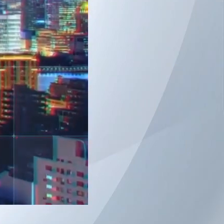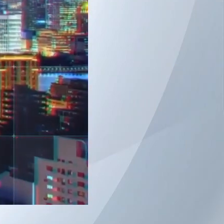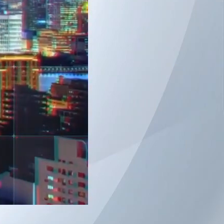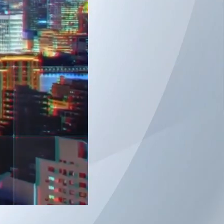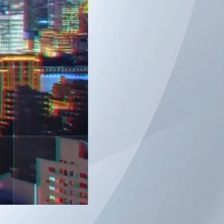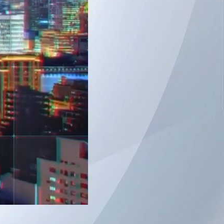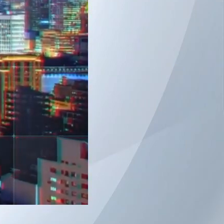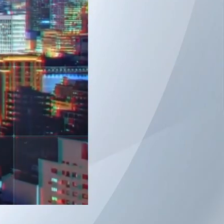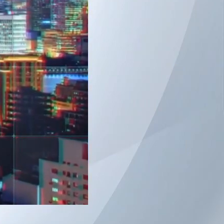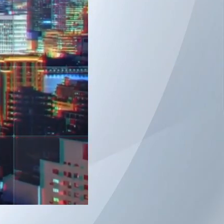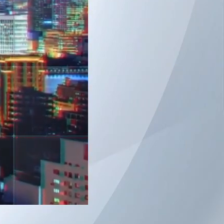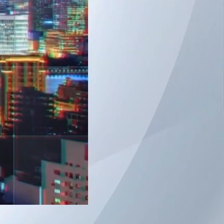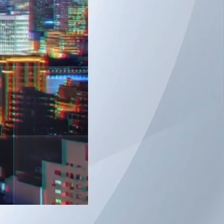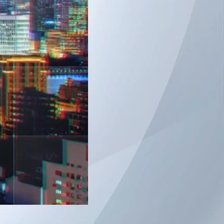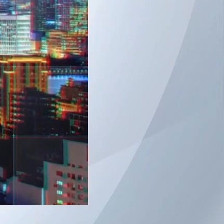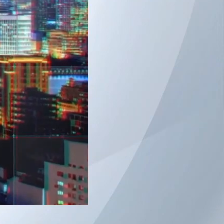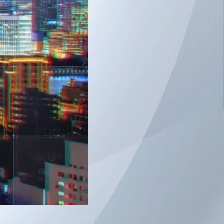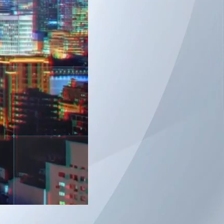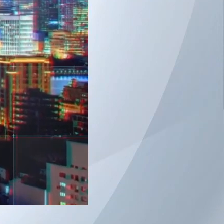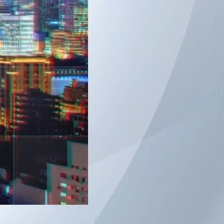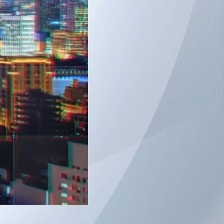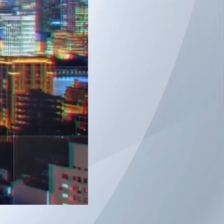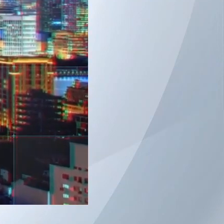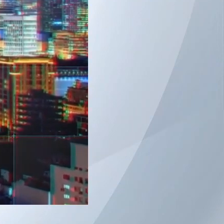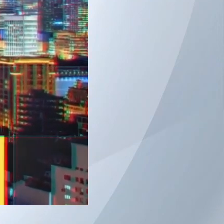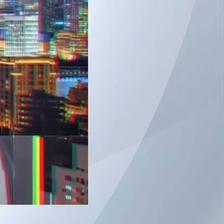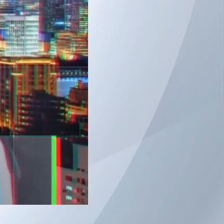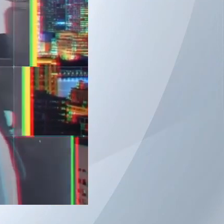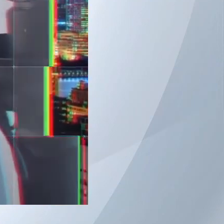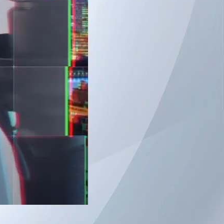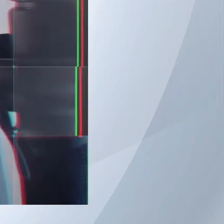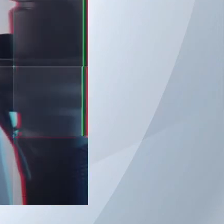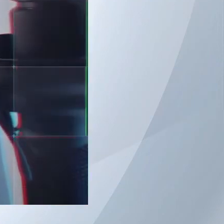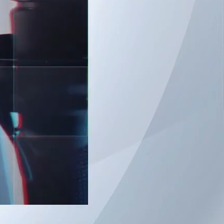好， Desde 我是 España. 胡浩，来自中国上海。